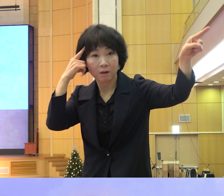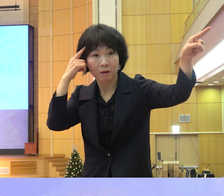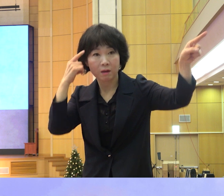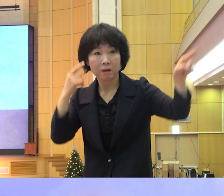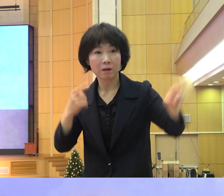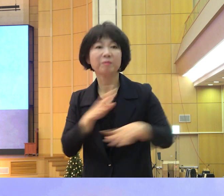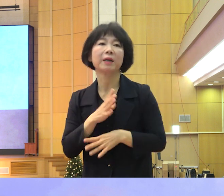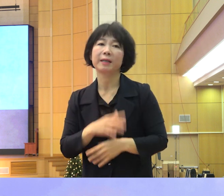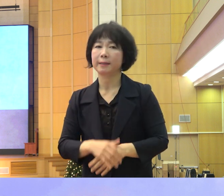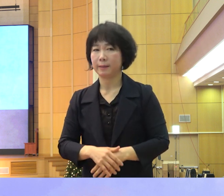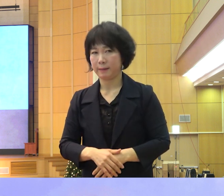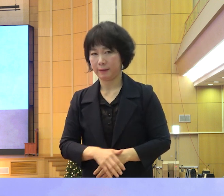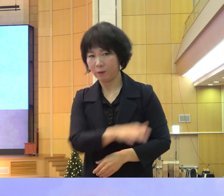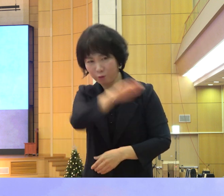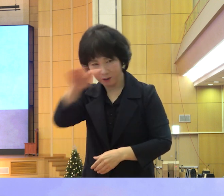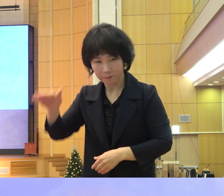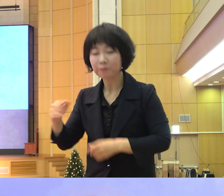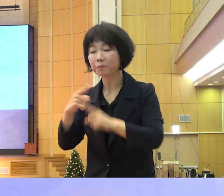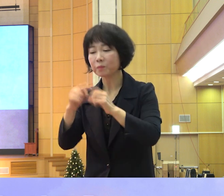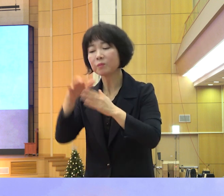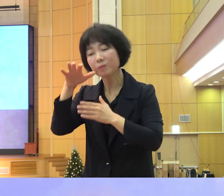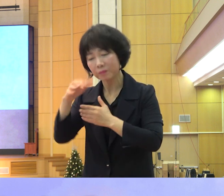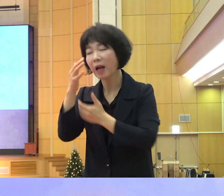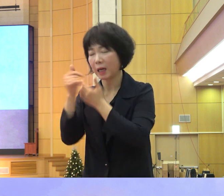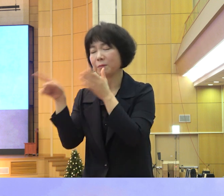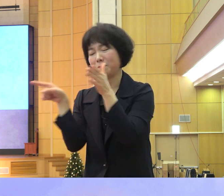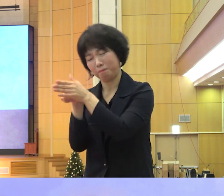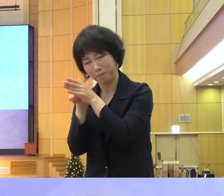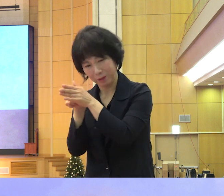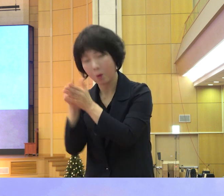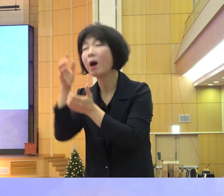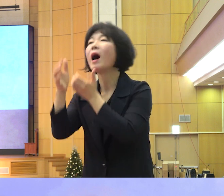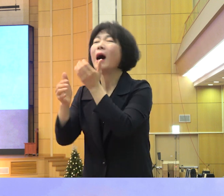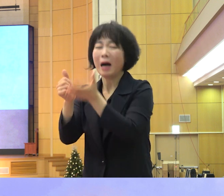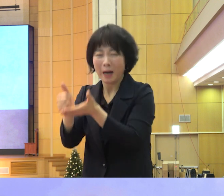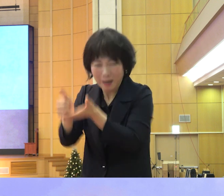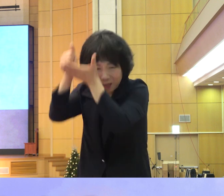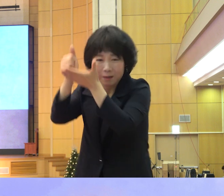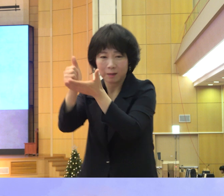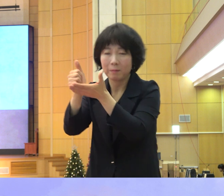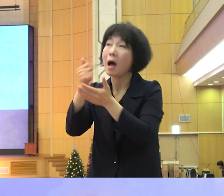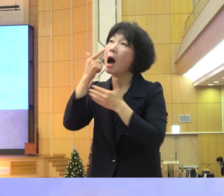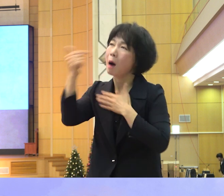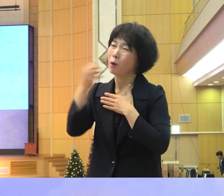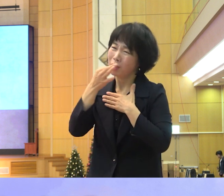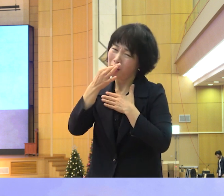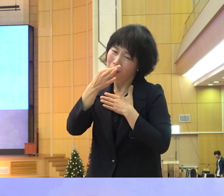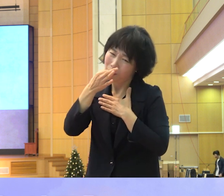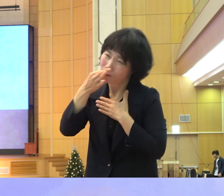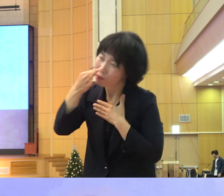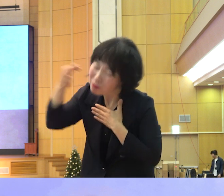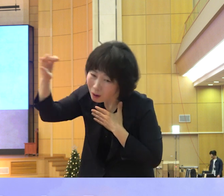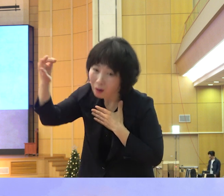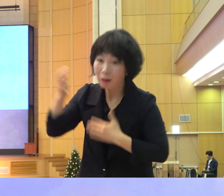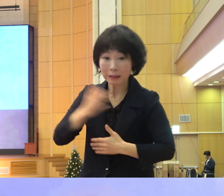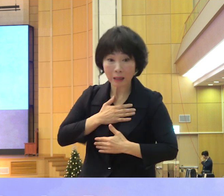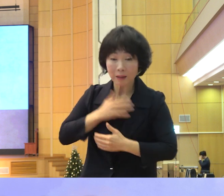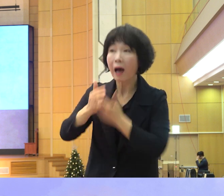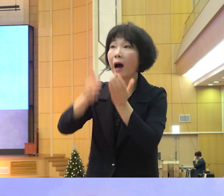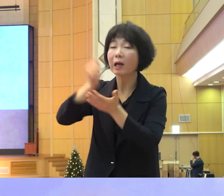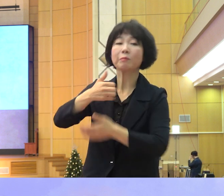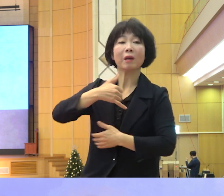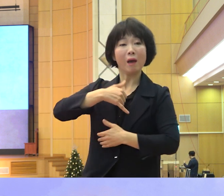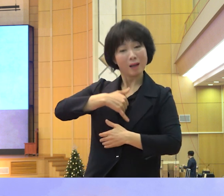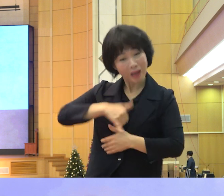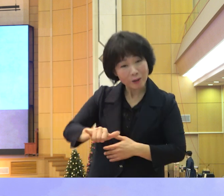교회에서 주님을 믿고 하나님을 아버지라, 나는